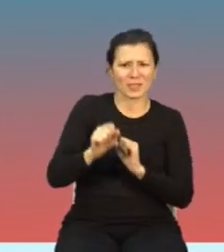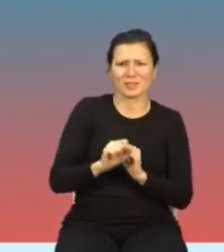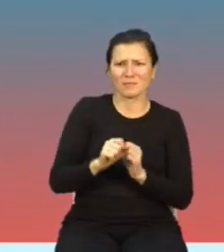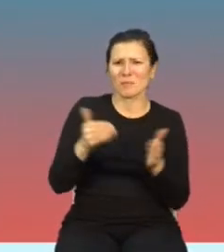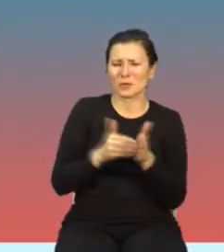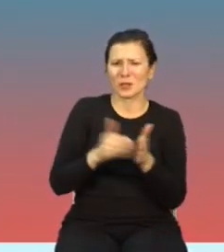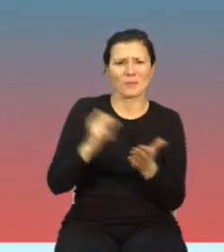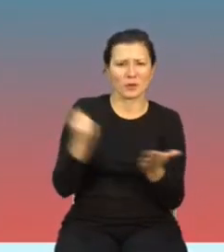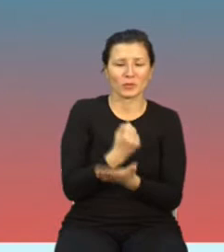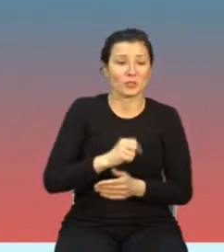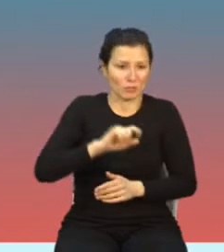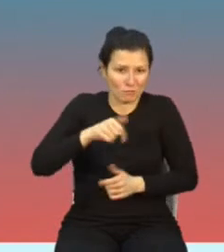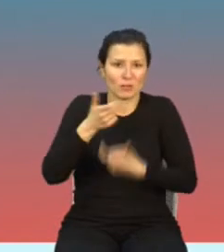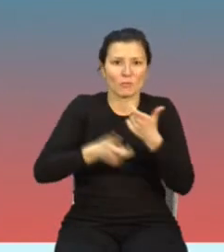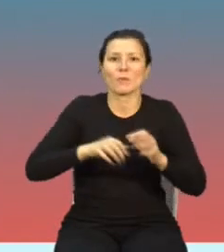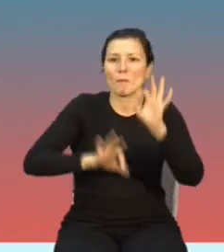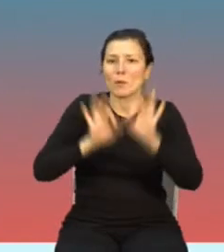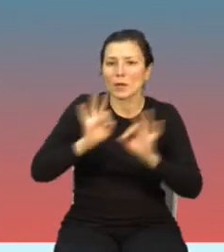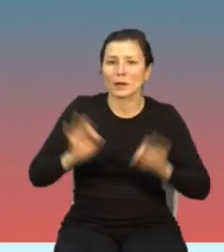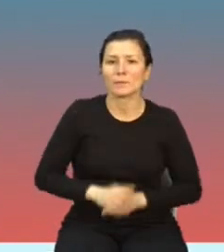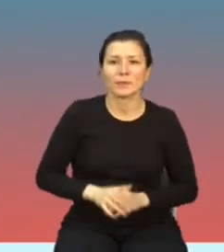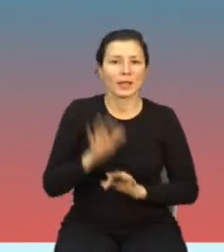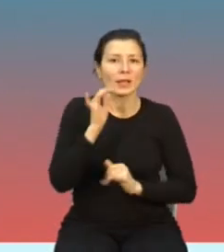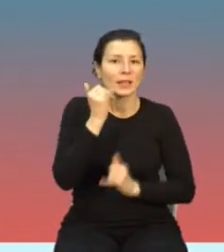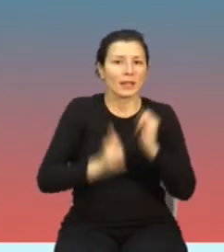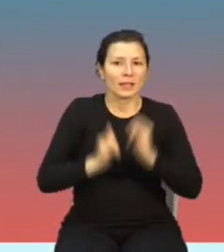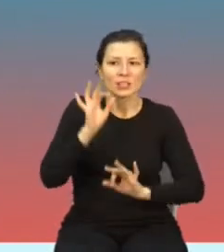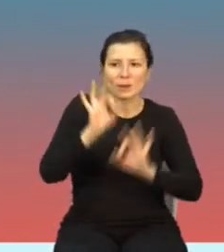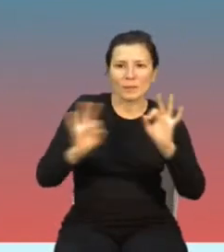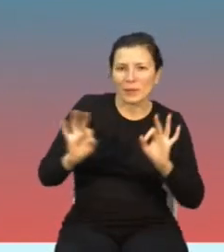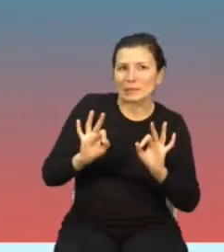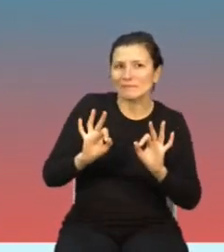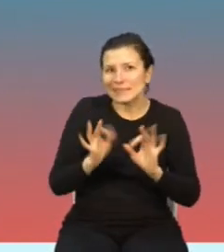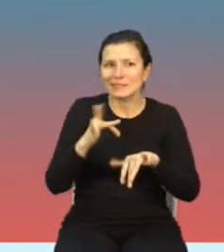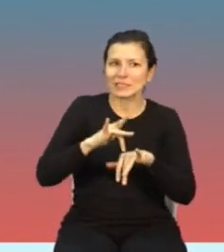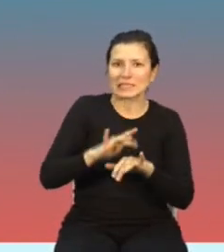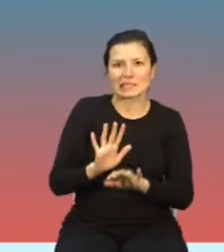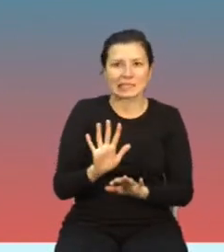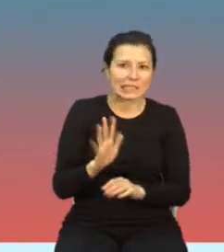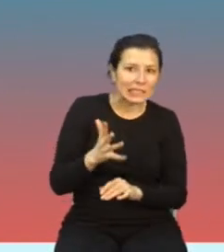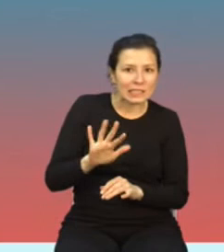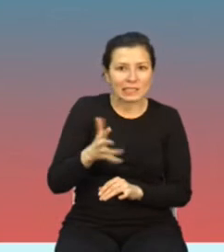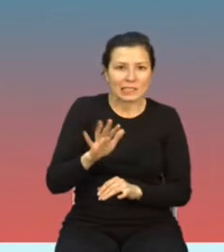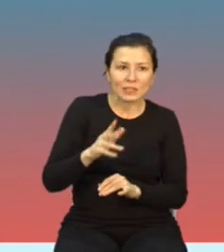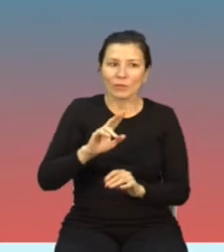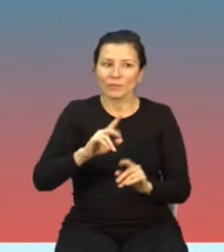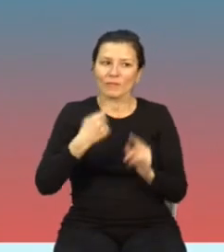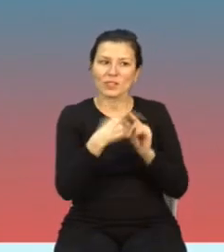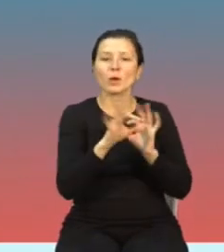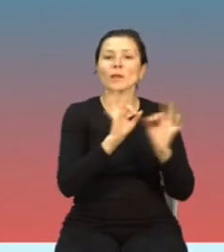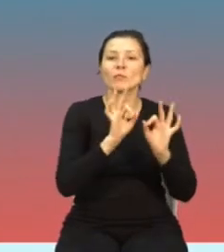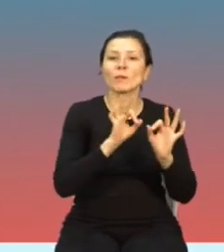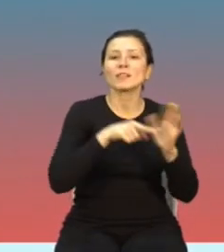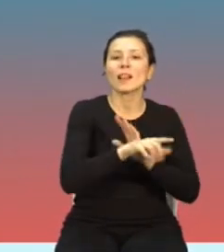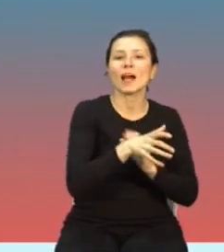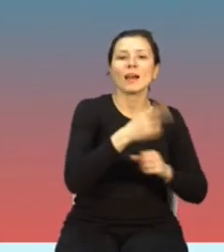my przeprowadzamy pomiary. Jeżeli pomiary dają jakieś niepokojące wyniki, wówczas kierujemy te informacje do DSA. W wyniku